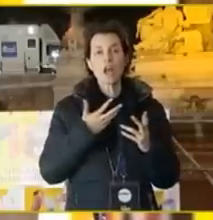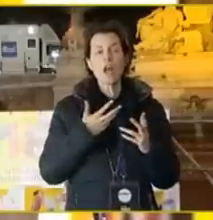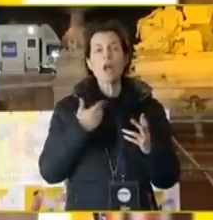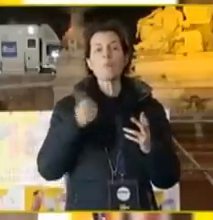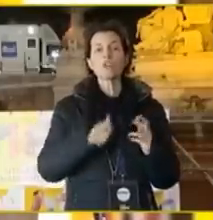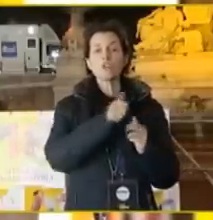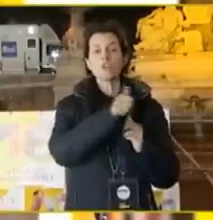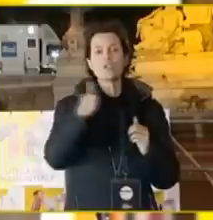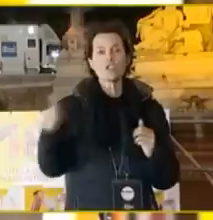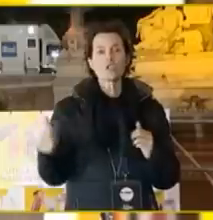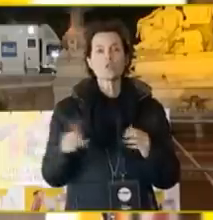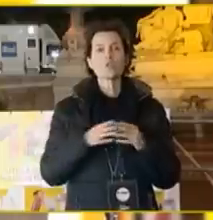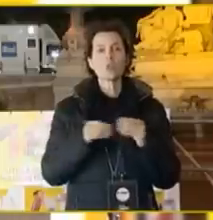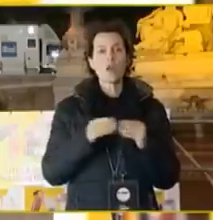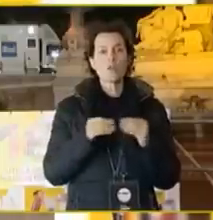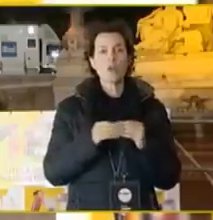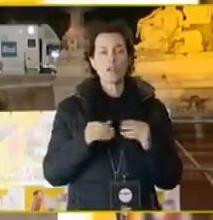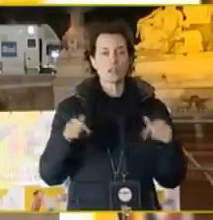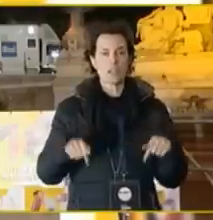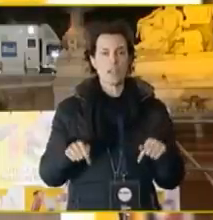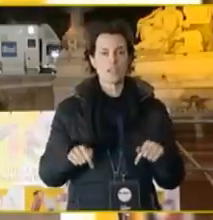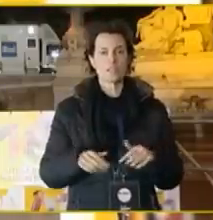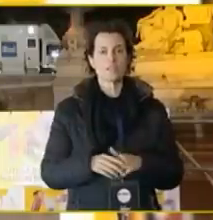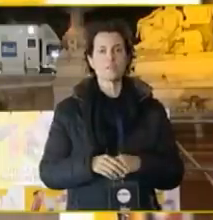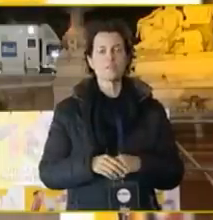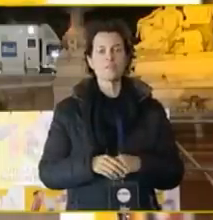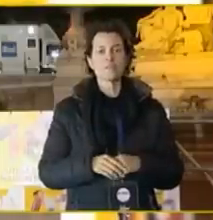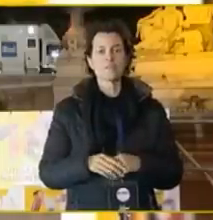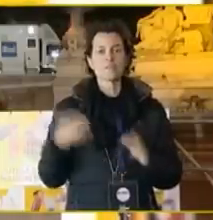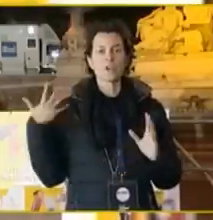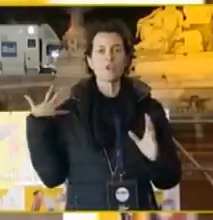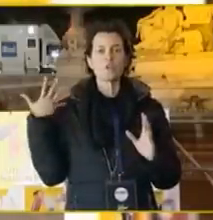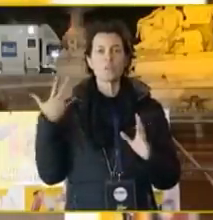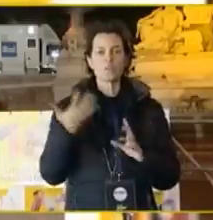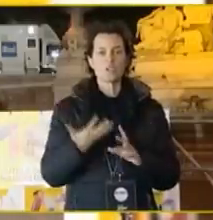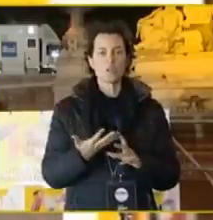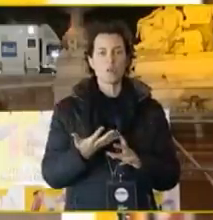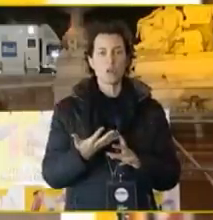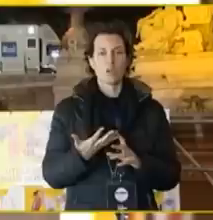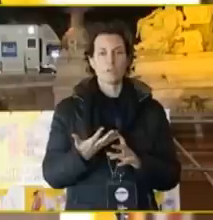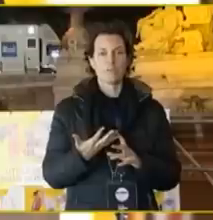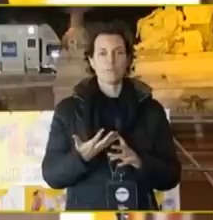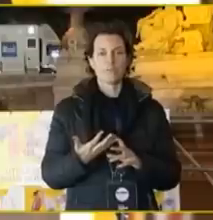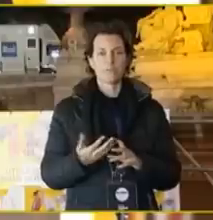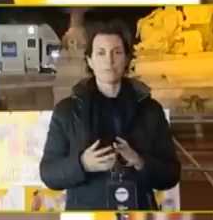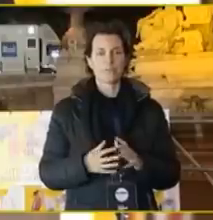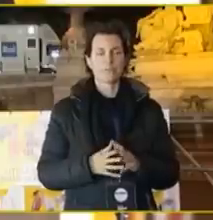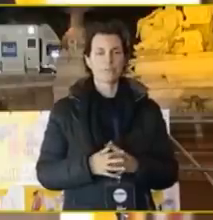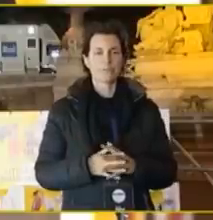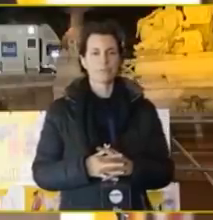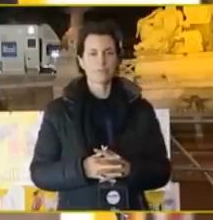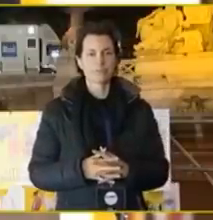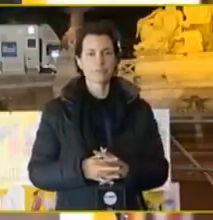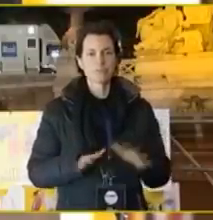parte, lo ha fatto in questa campagna ma l'ha fatto in questi 5 anni. 5 anni in cui il movimento non spariva il giorno dopo le